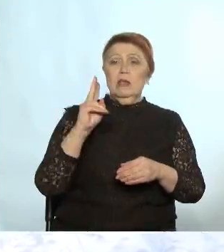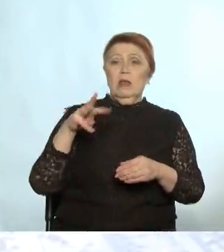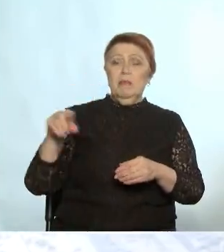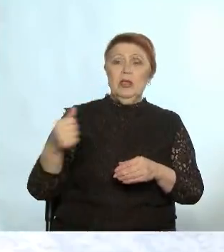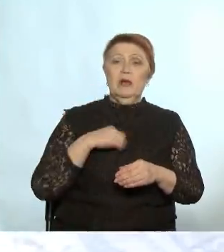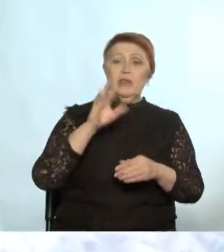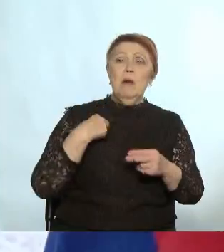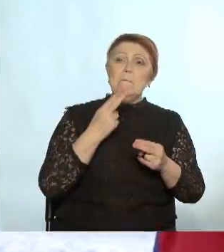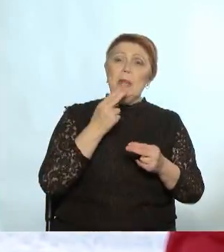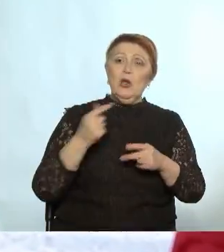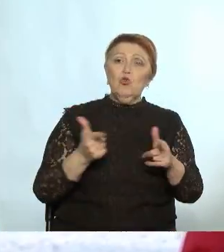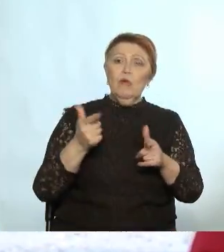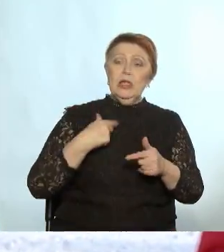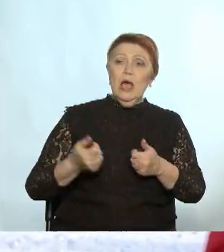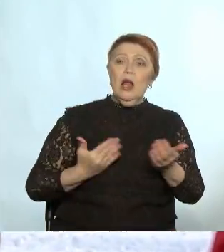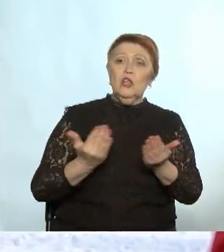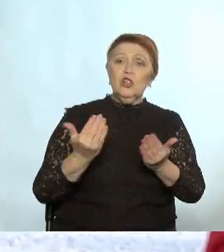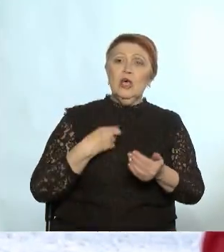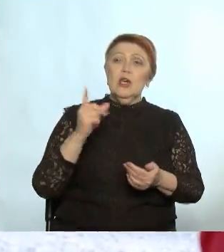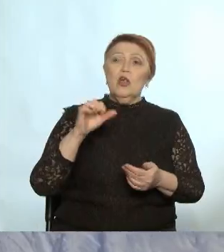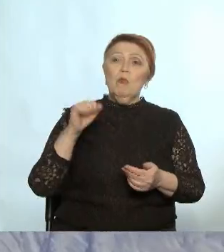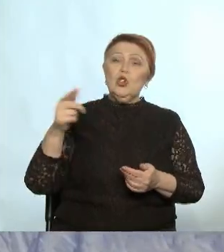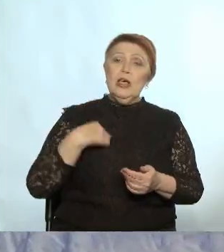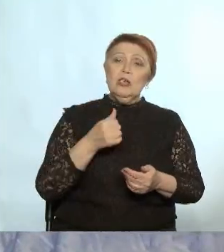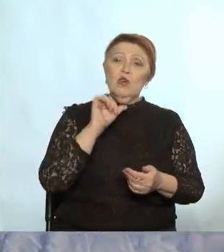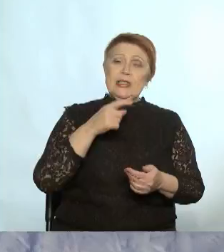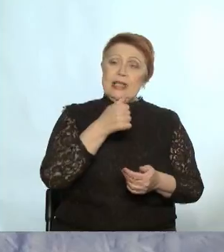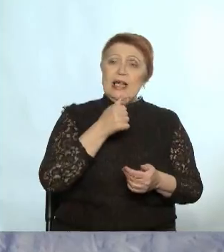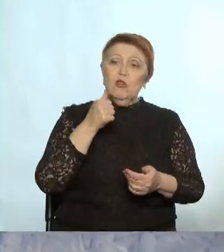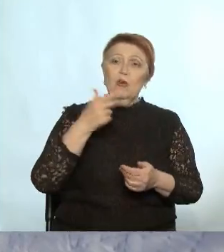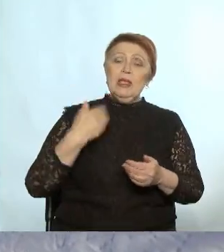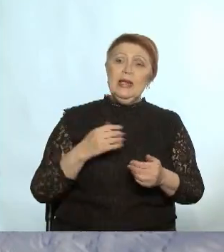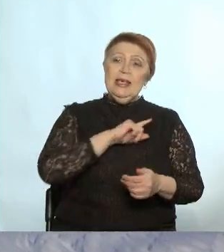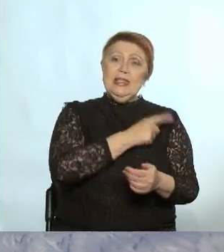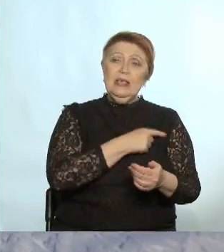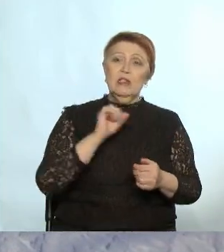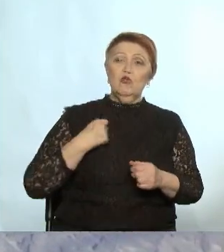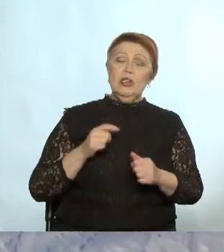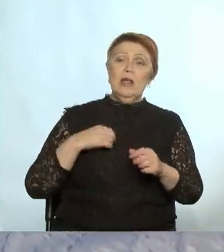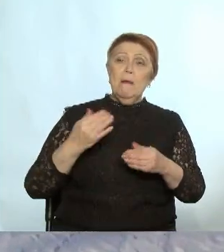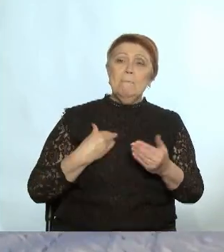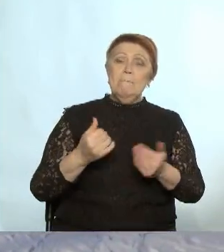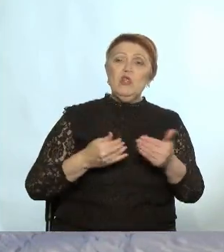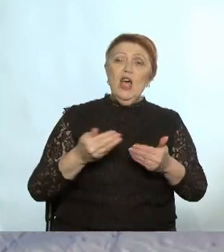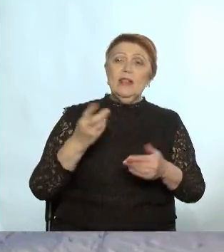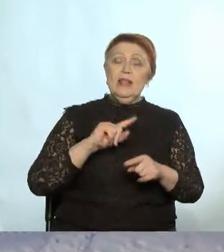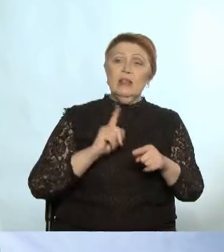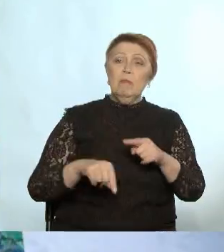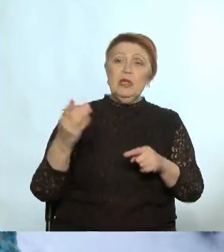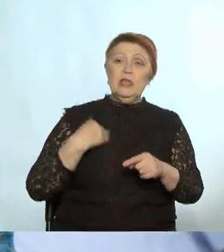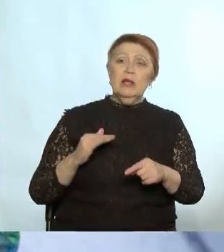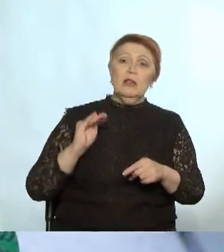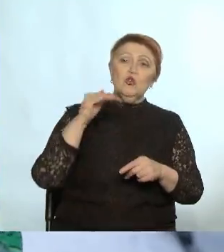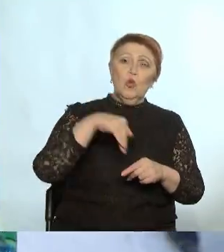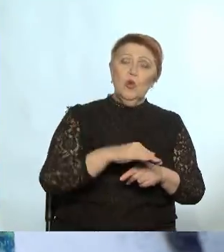лыжники. Они знают, как сэкономить силы, где нужно бежать, а где скользить. Бежать нужно на склонах, когда склон поднимается вверх, потому что